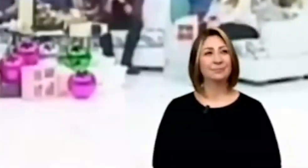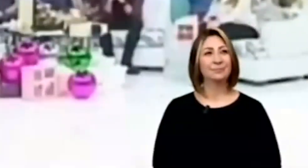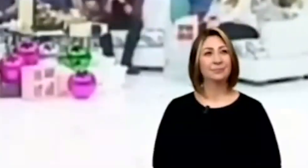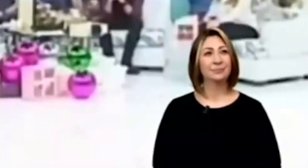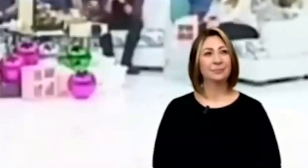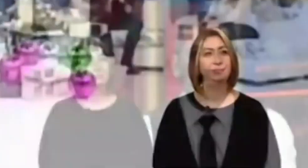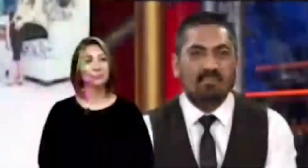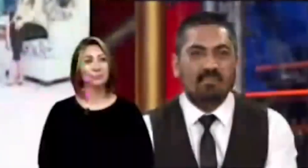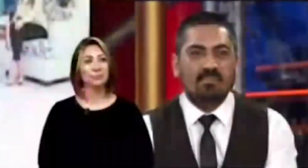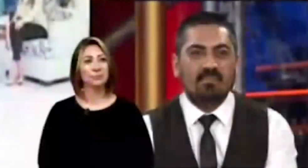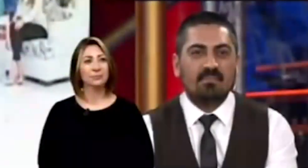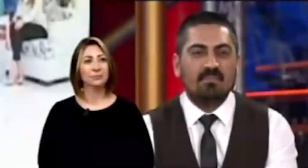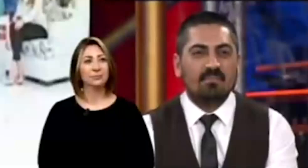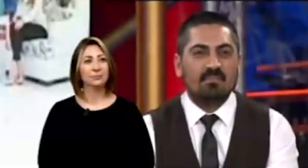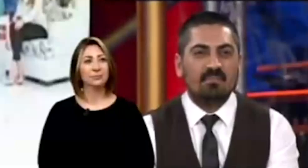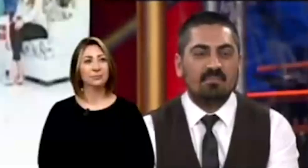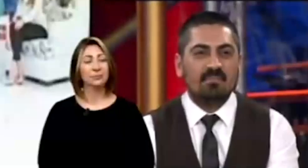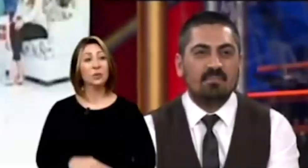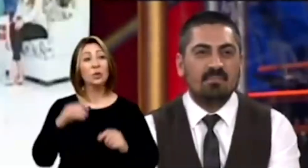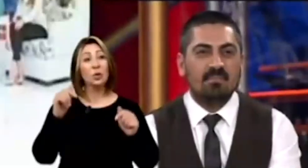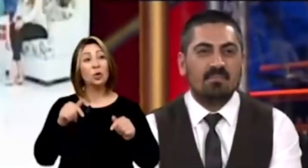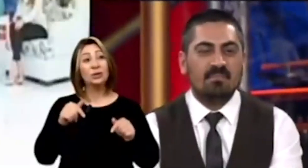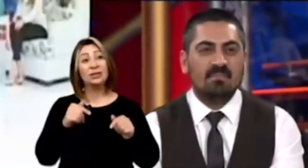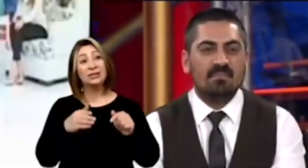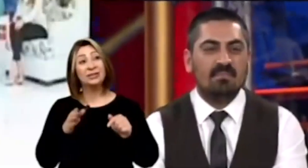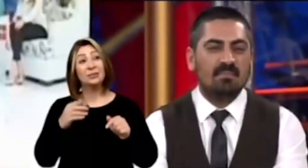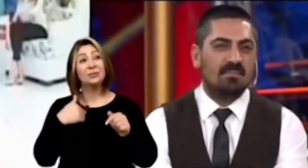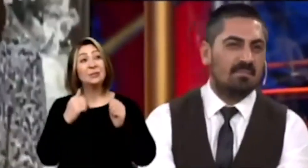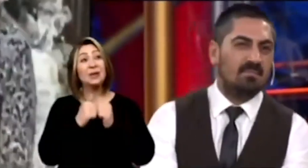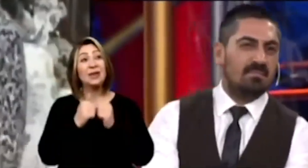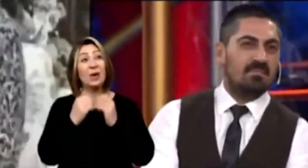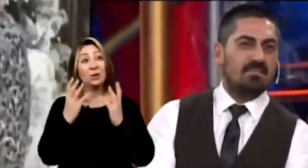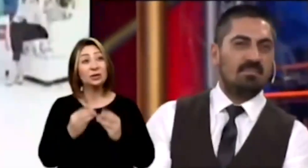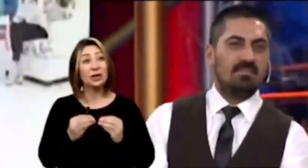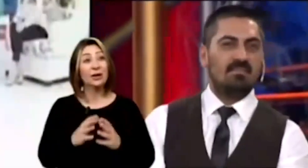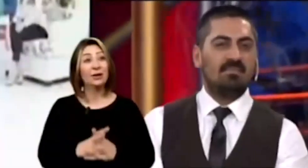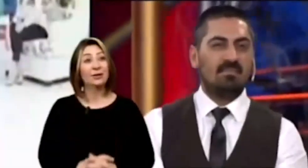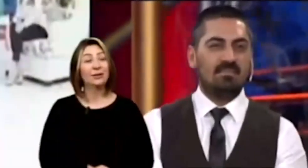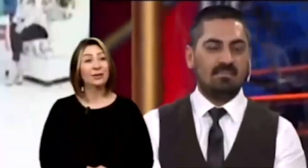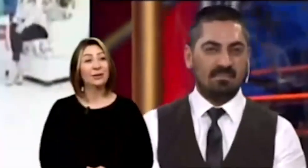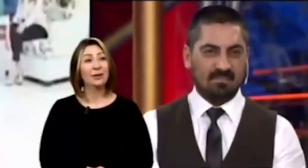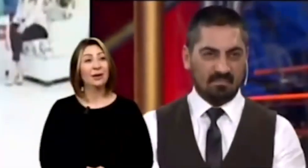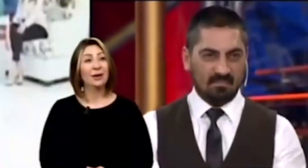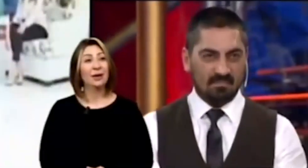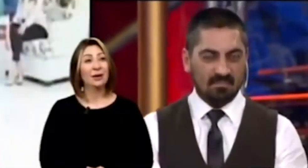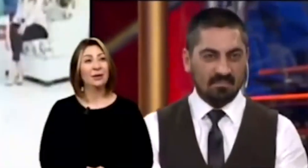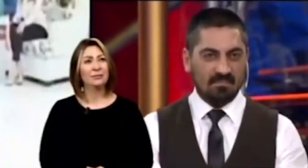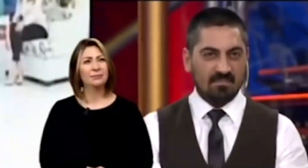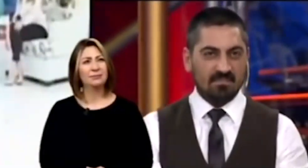Bir gün sabah hamanı tabii ki Mariotta çağırır. Çünkü orada çıkış edecek, bizimle birlikte olacak. O, ama Samir orada